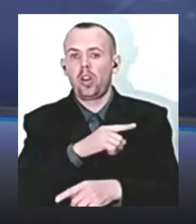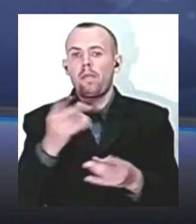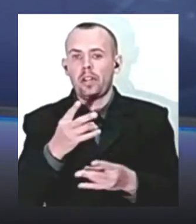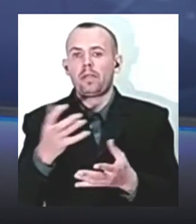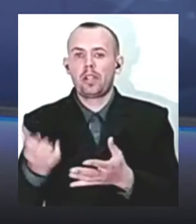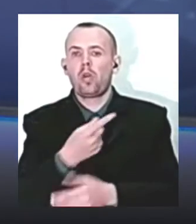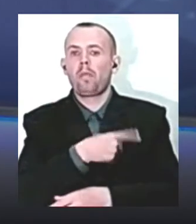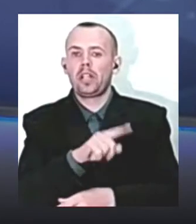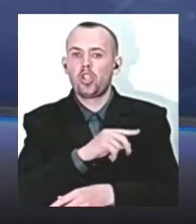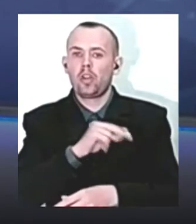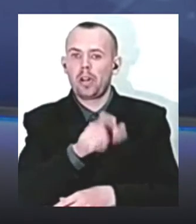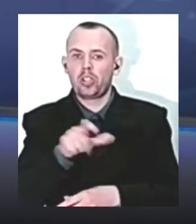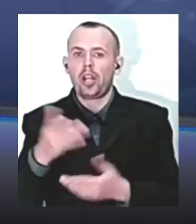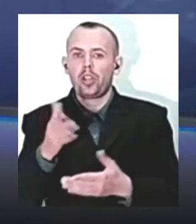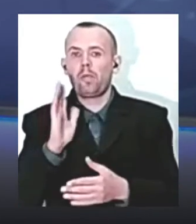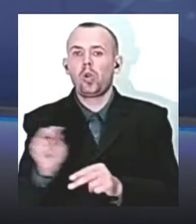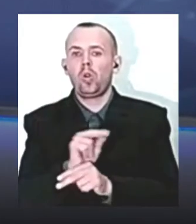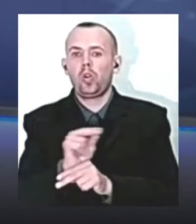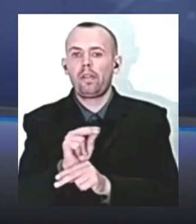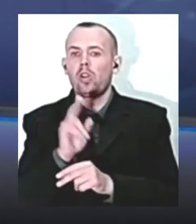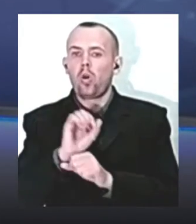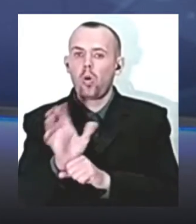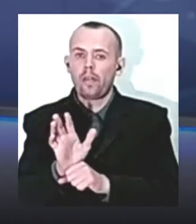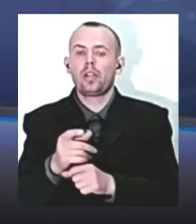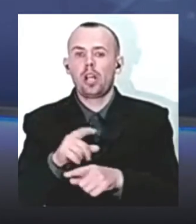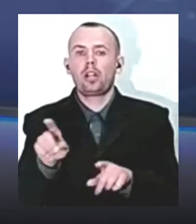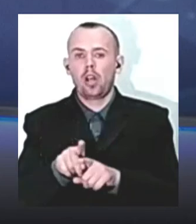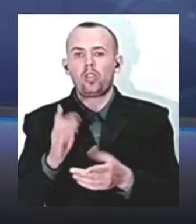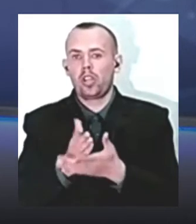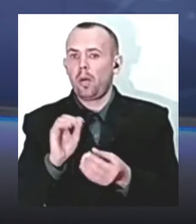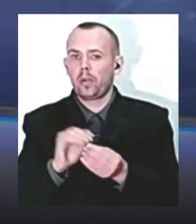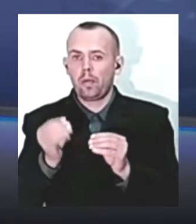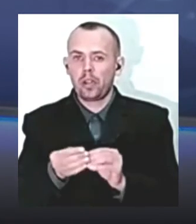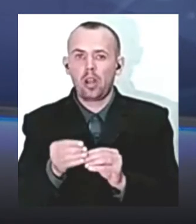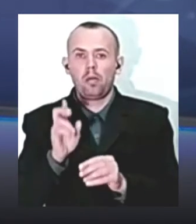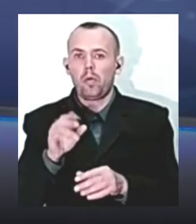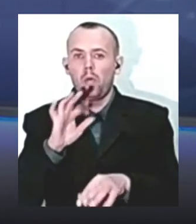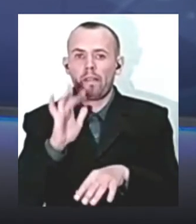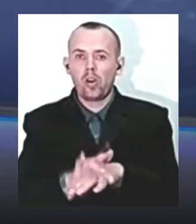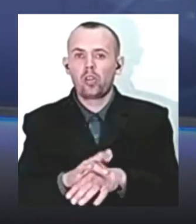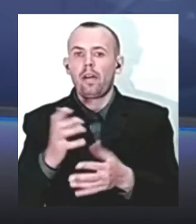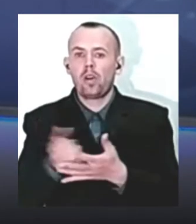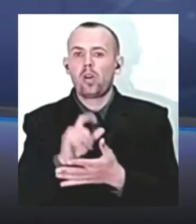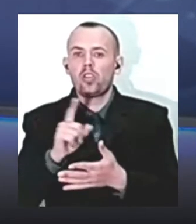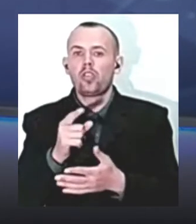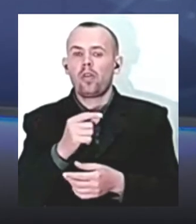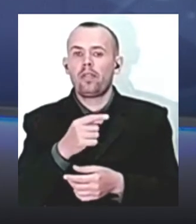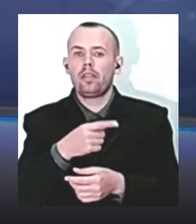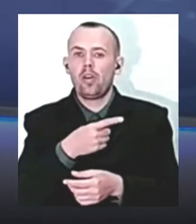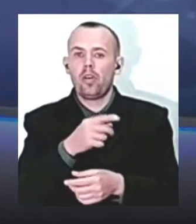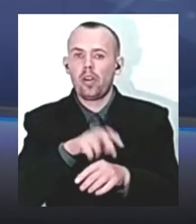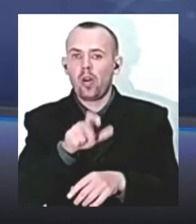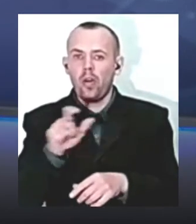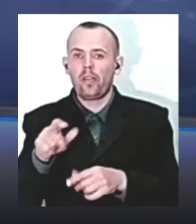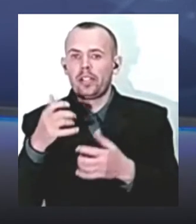персонал, який буде лікувати ковід. Це також є проблемою, бо по факту виходить, що ми лікарів